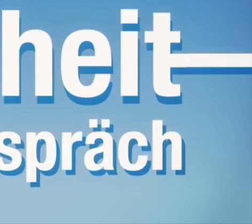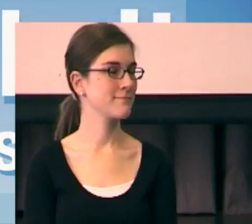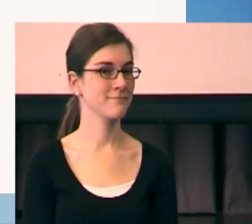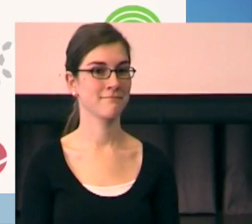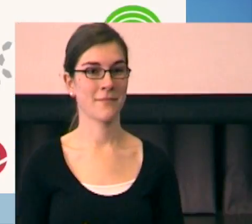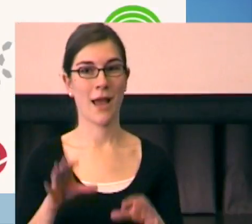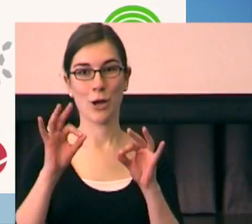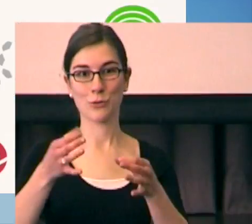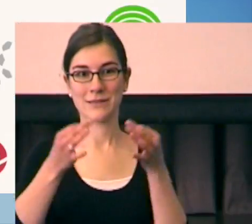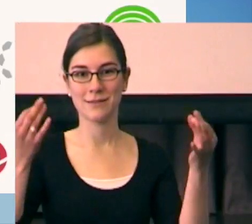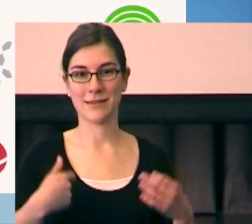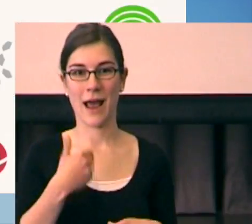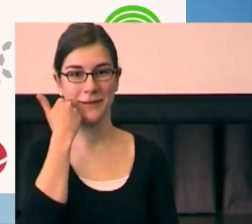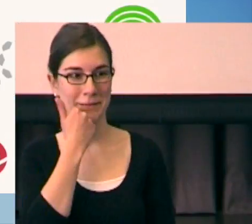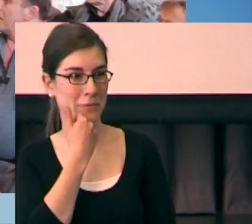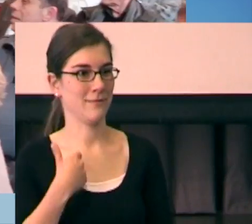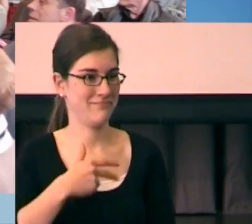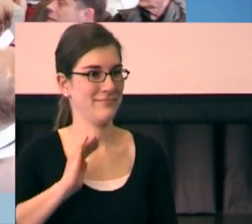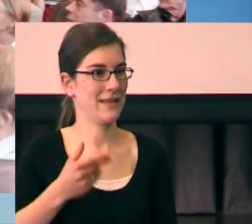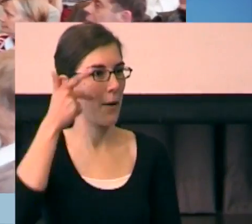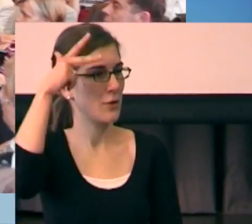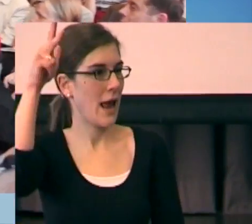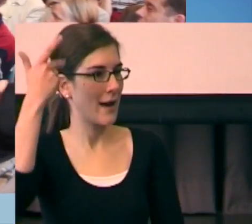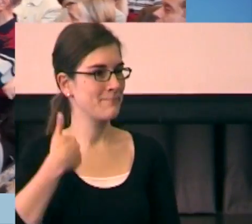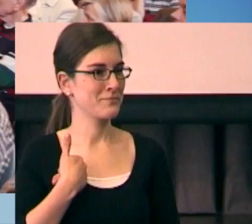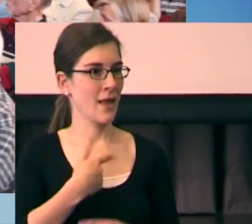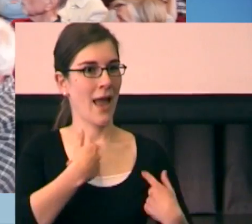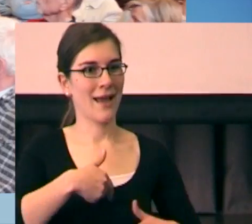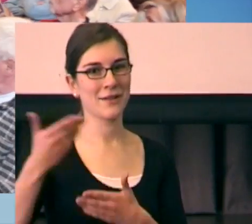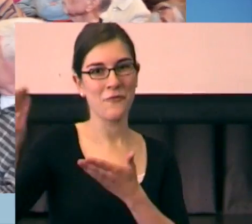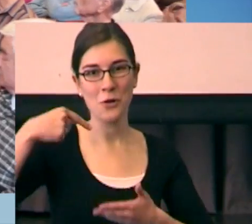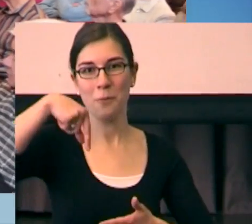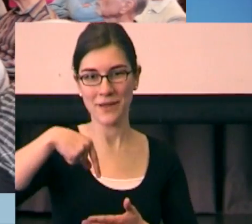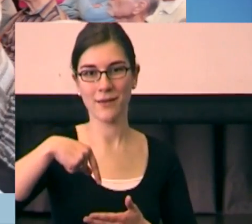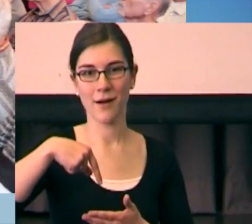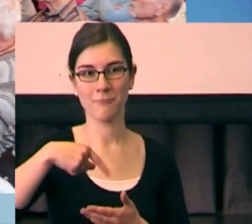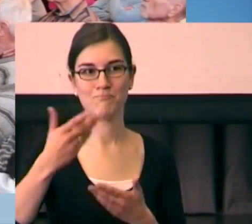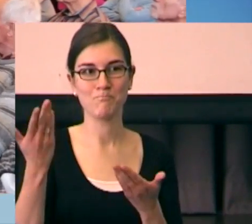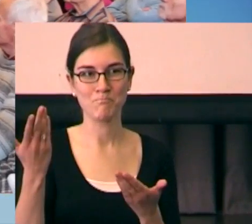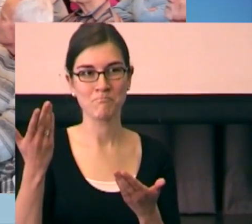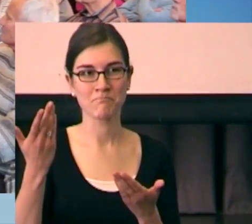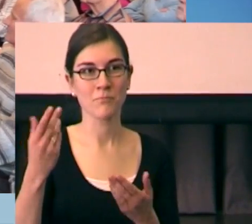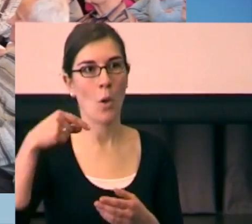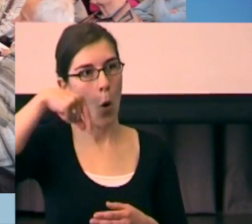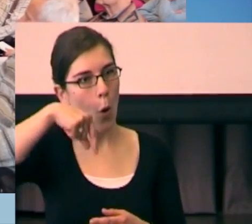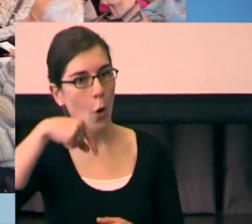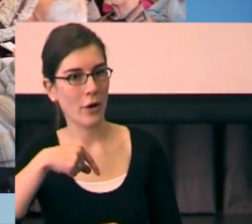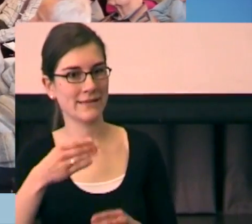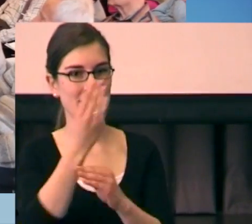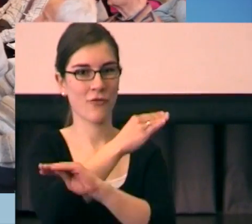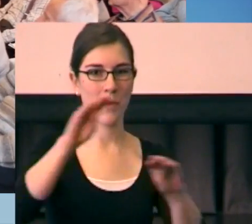Guten Tag, meine sehr verehrten Damen und Herren! Seien Sie recht herzlich gegrüßt zu unserer heutigen